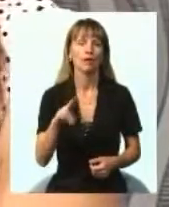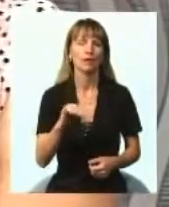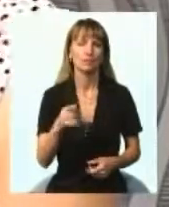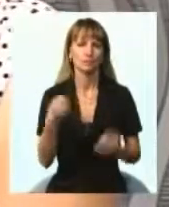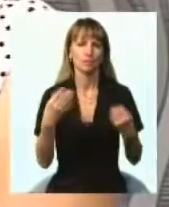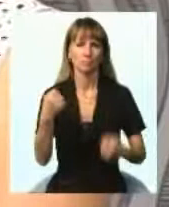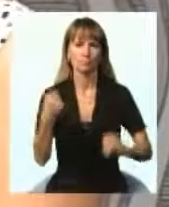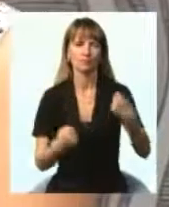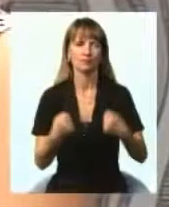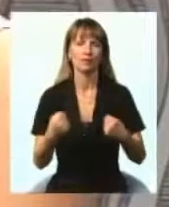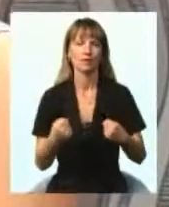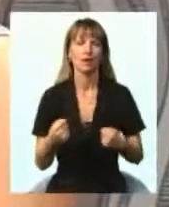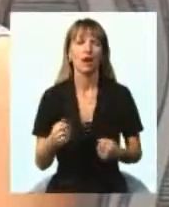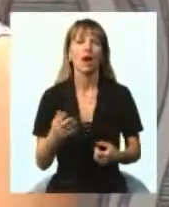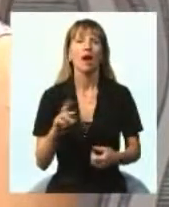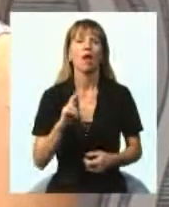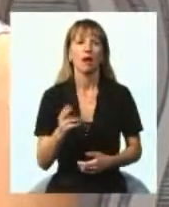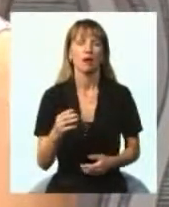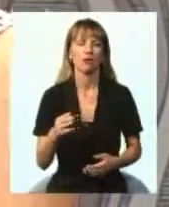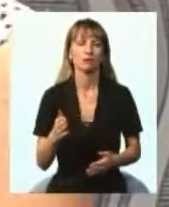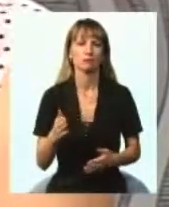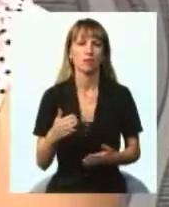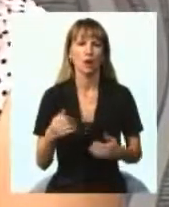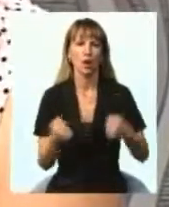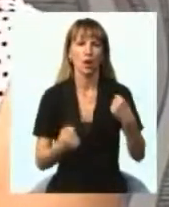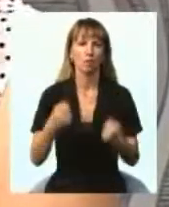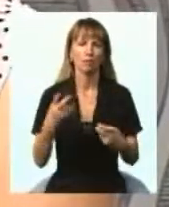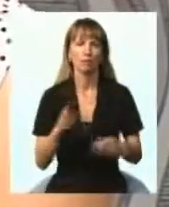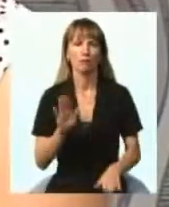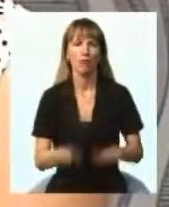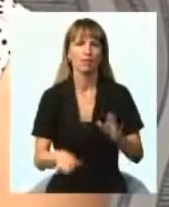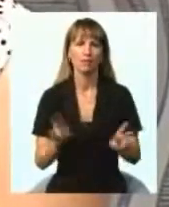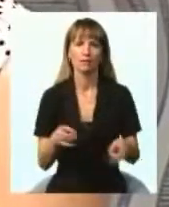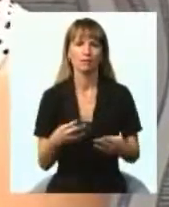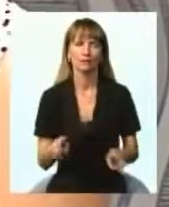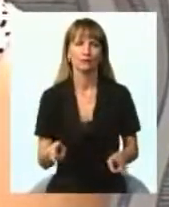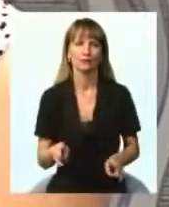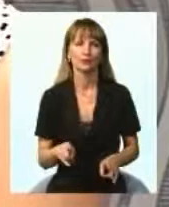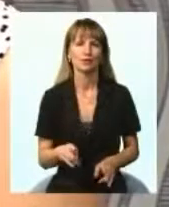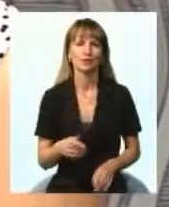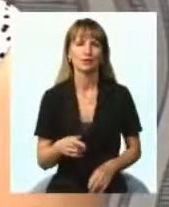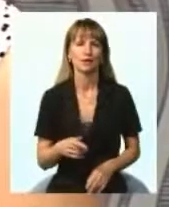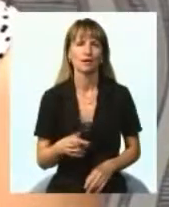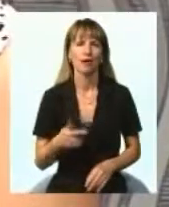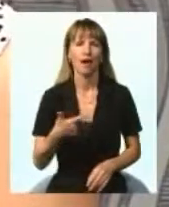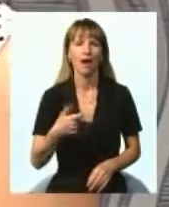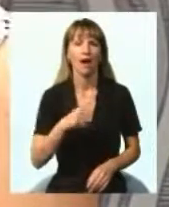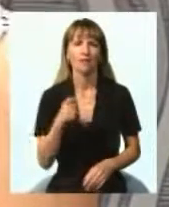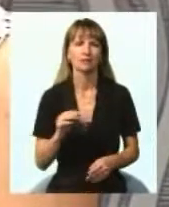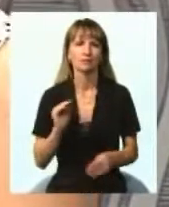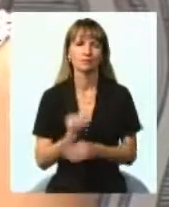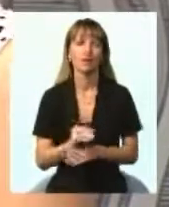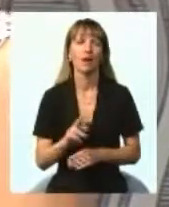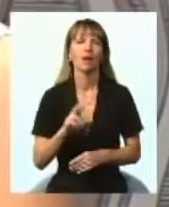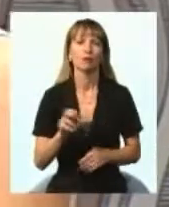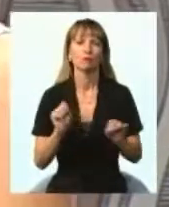штурвалом і керує. А як же ж керувати кораблем? Це ж не автівка. Там же ж на педаль не можна натиснути, там газувати. Там як можна